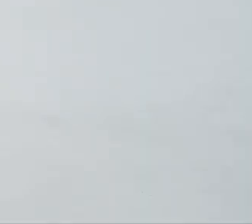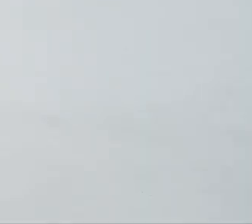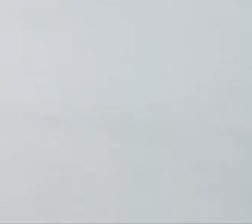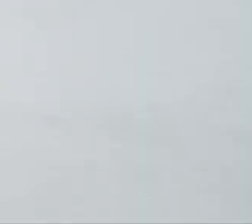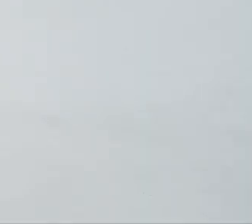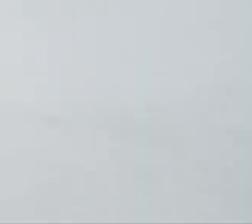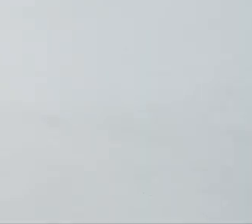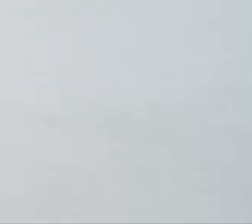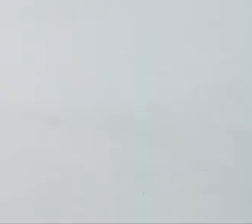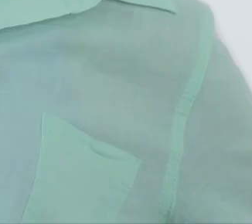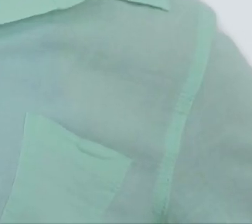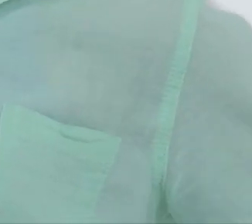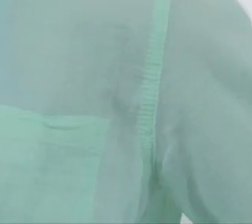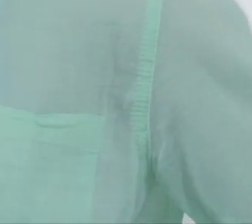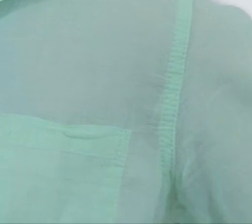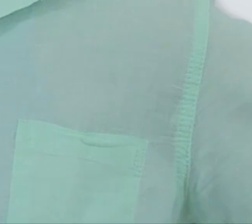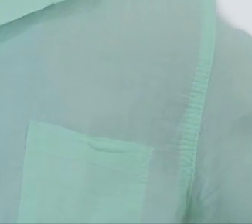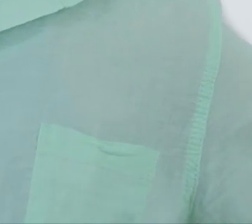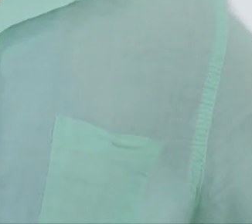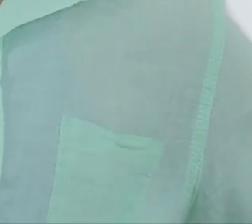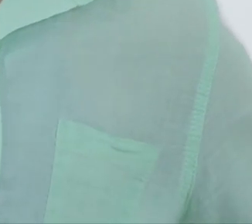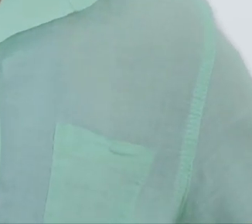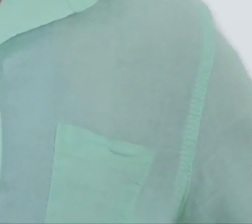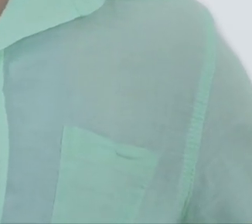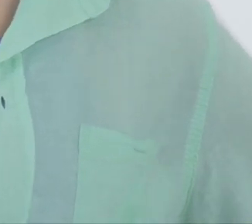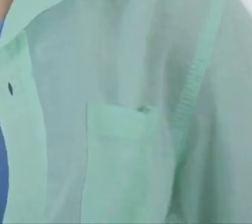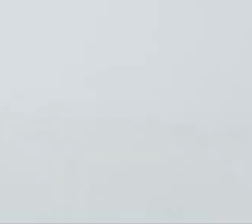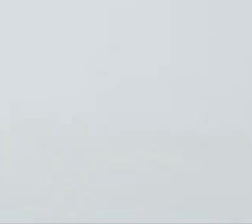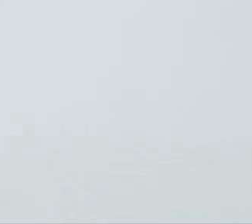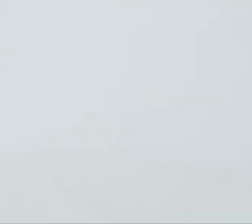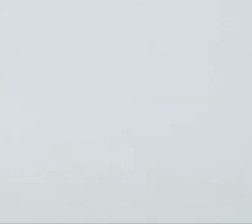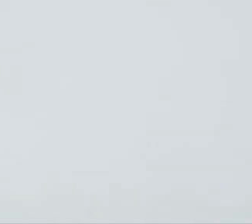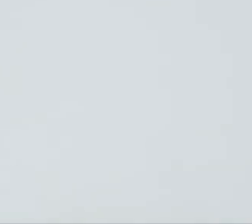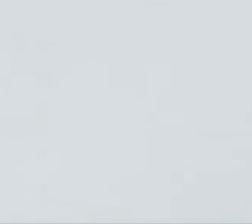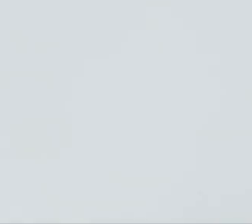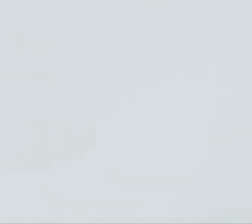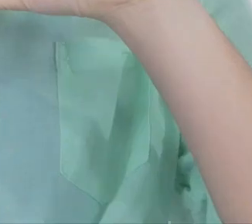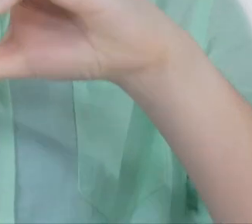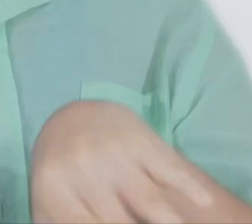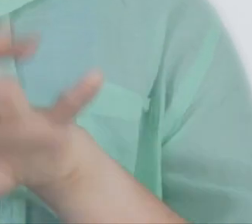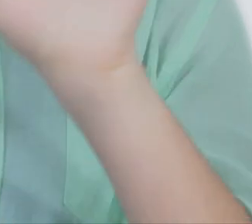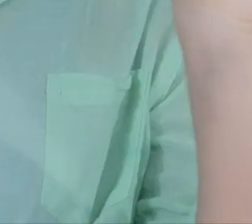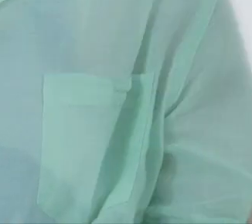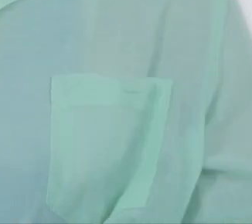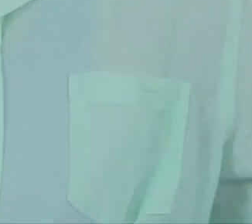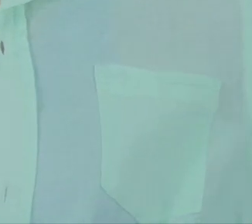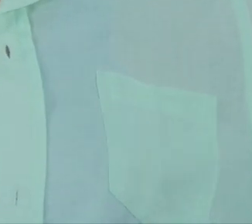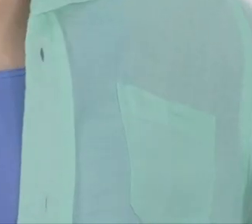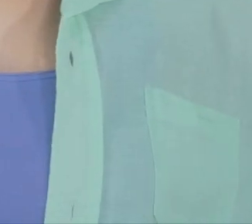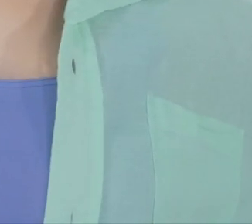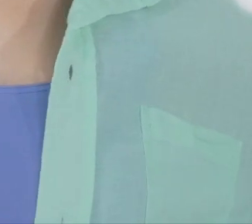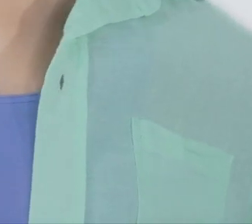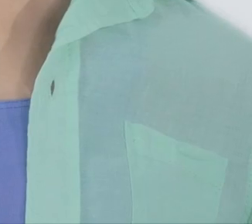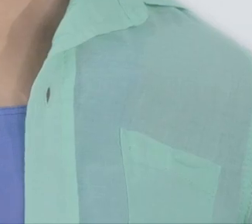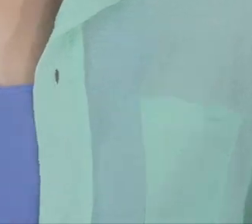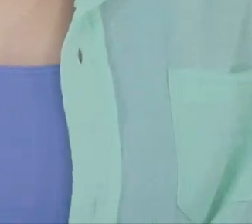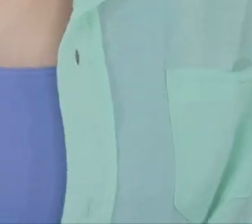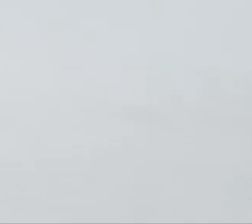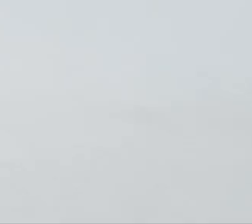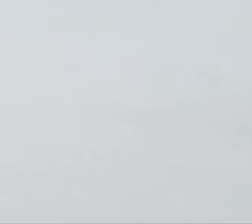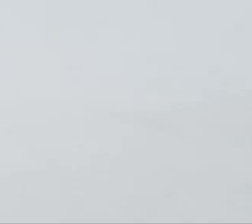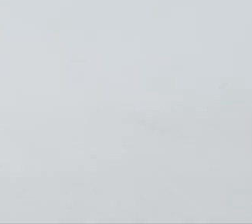dua sejoli mencinta Cinta Bersemi saat handel